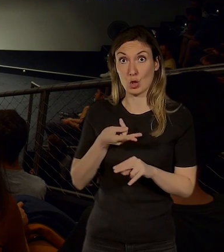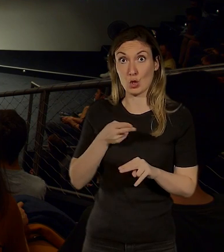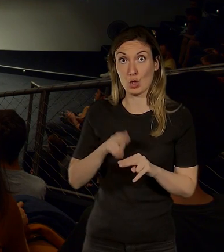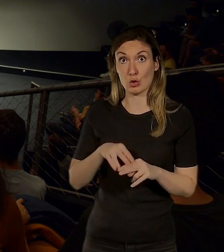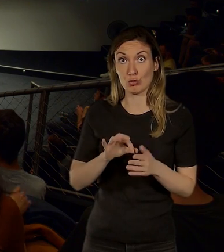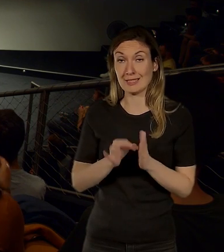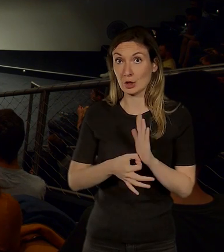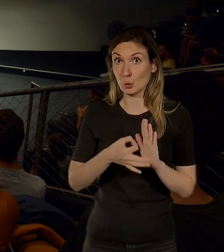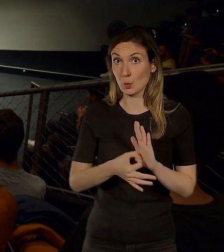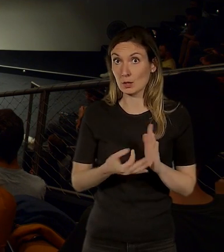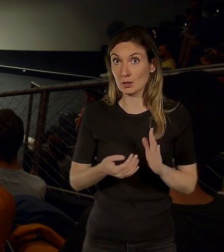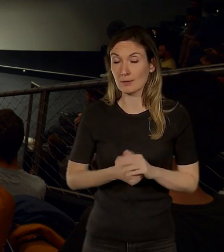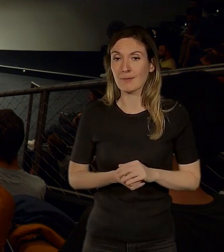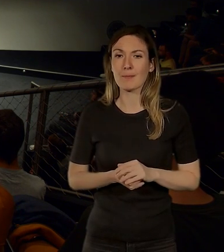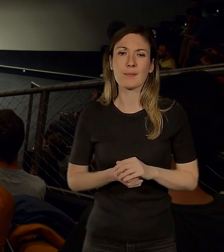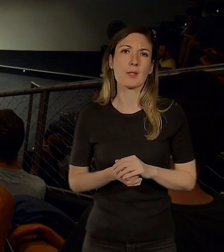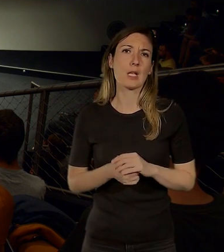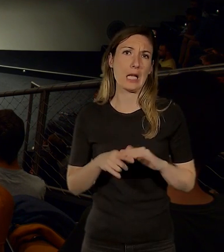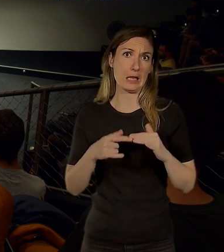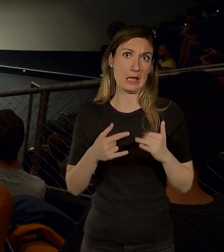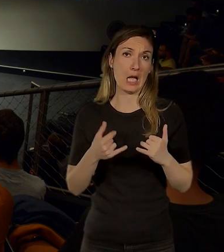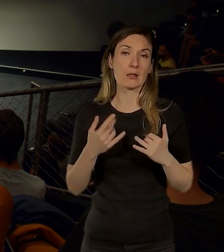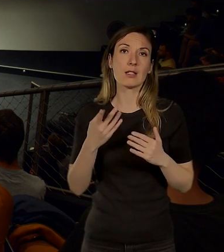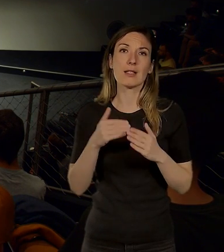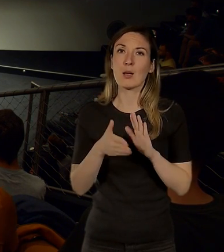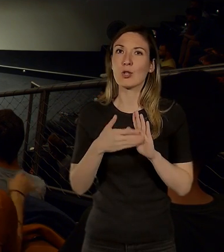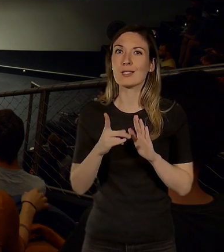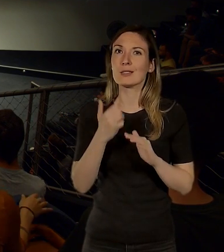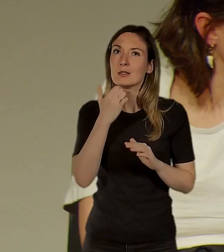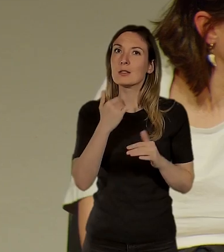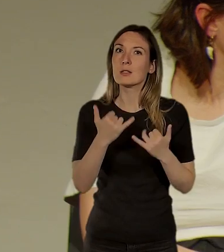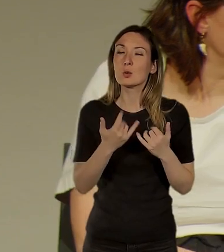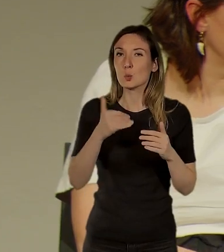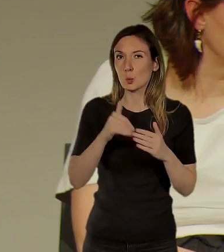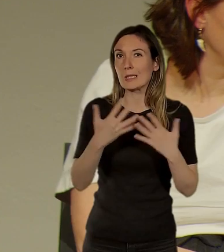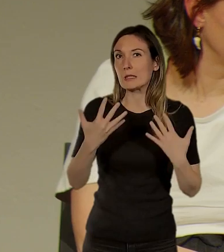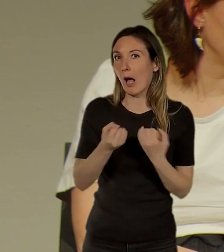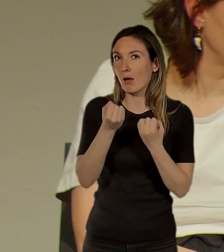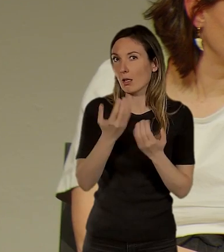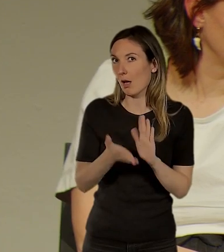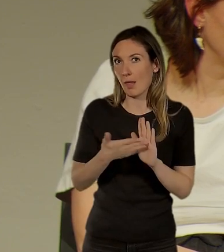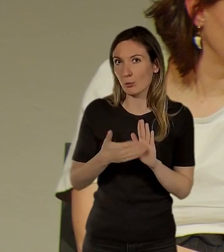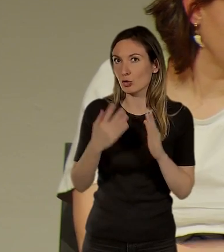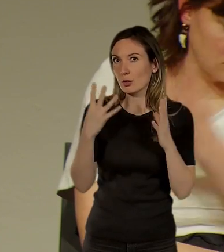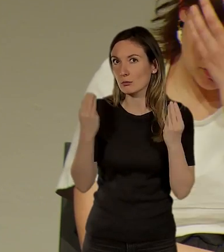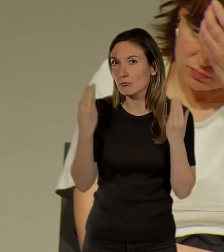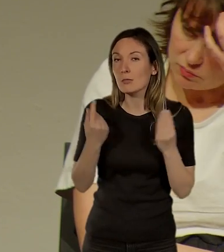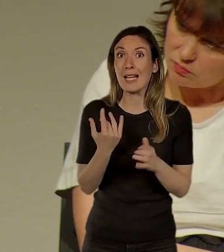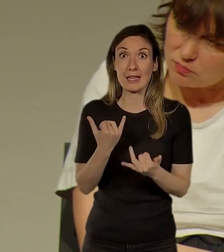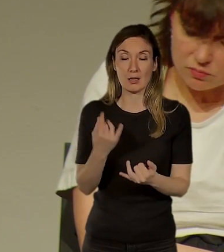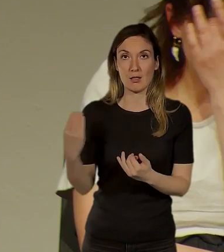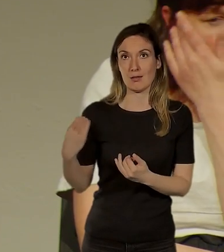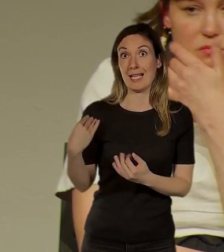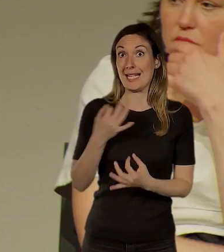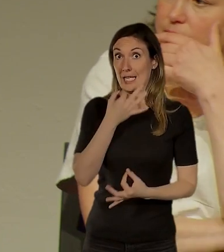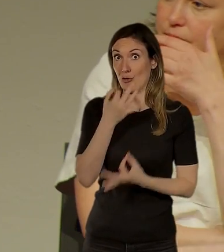nemám zprávy teďka od záchranky, že by byl blokován její průjezd. V tuto chvíli teda,